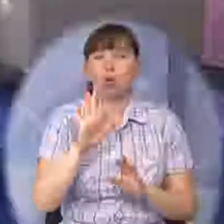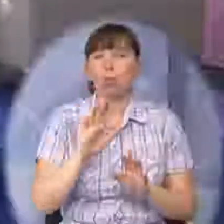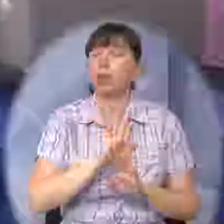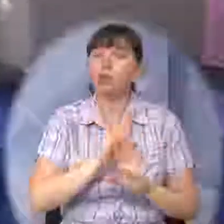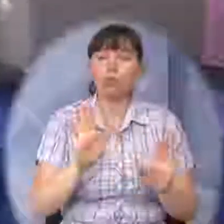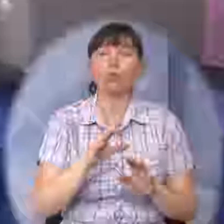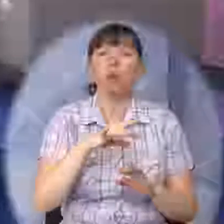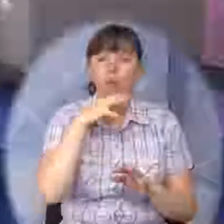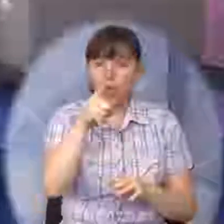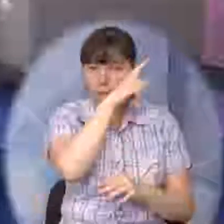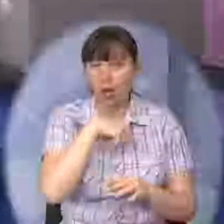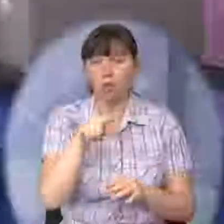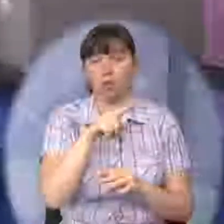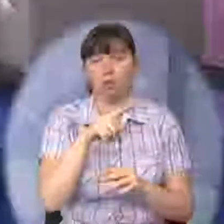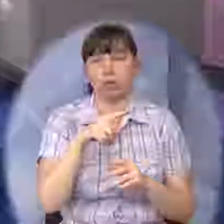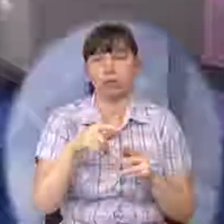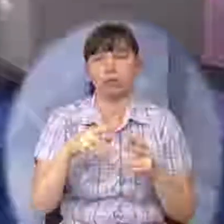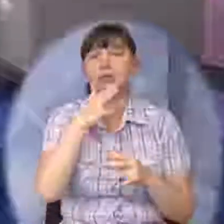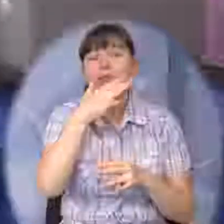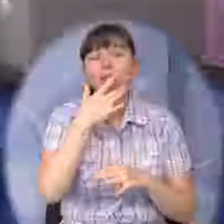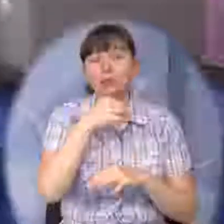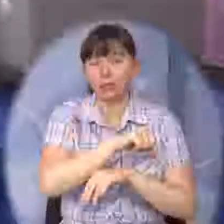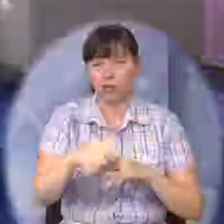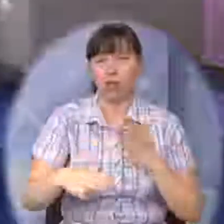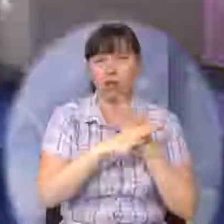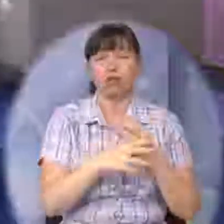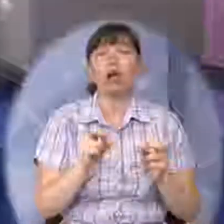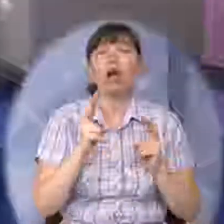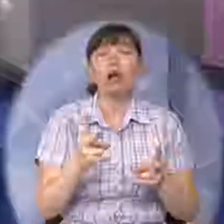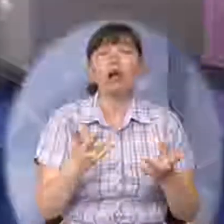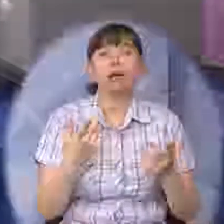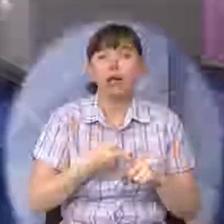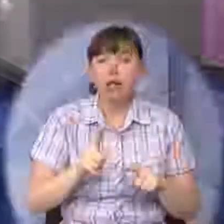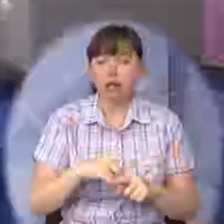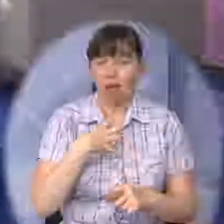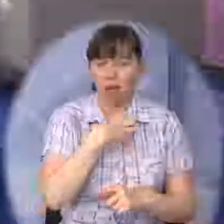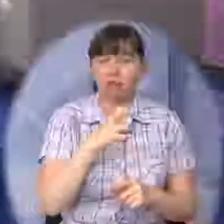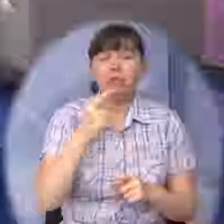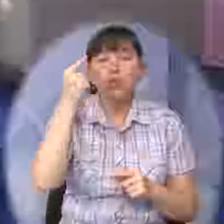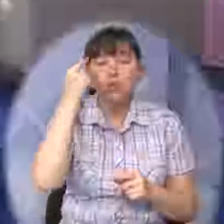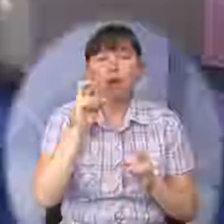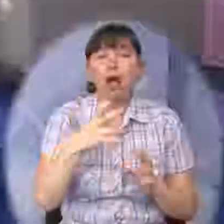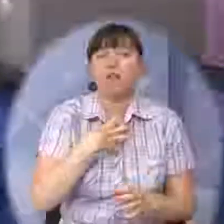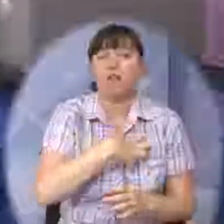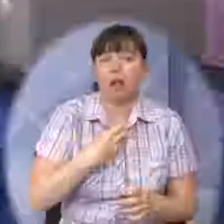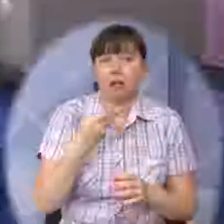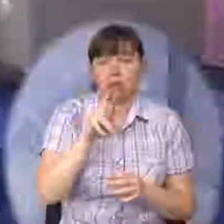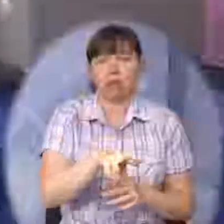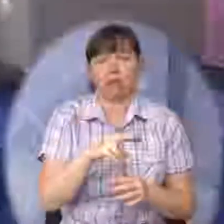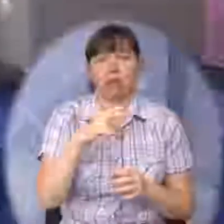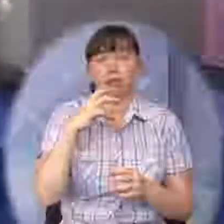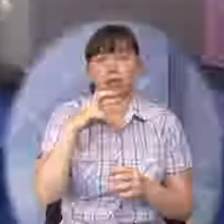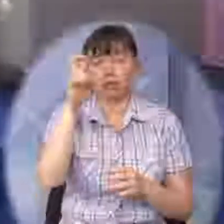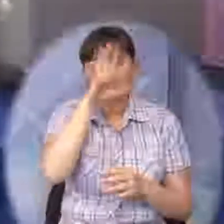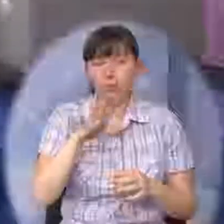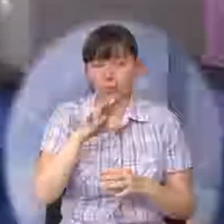cât, tot trebuie să o cât de menționăm. Mult să mergem în dezvoltarea serviciului, cât este de important pentru Republica Moldova, cât este